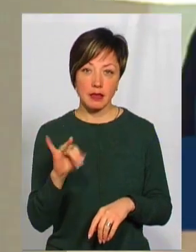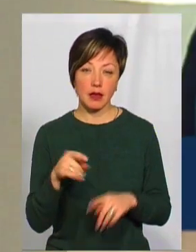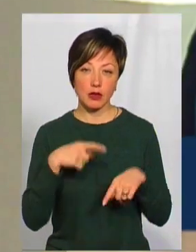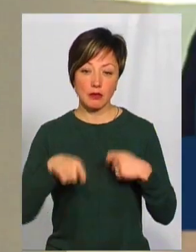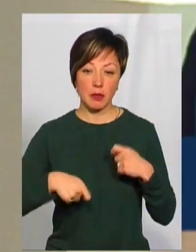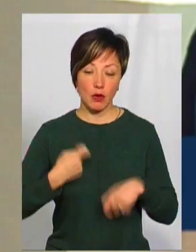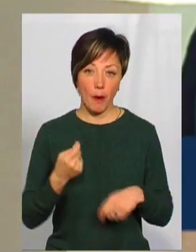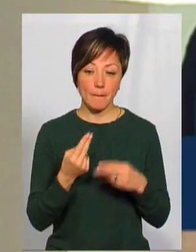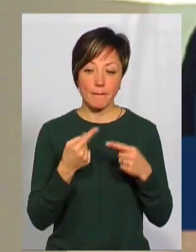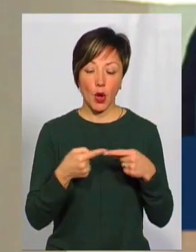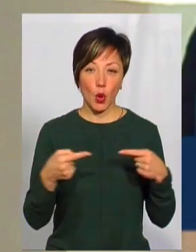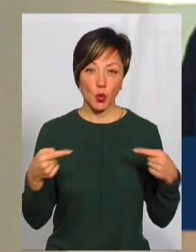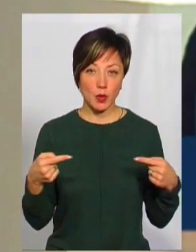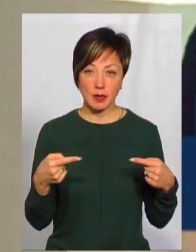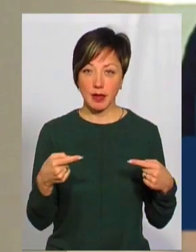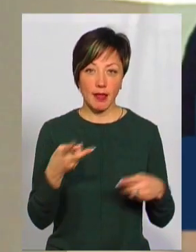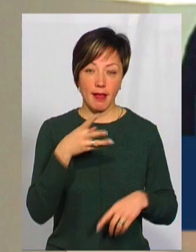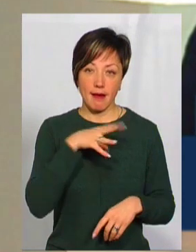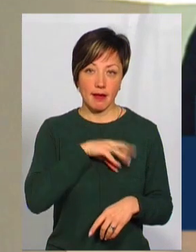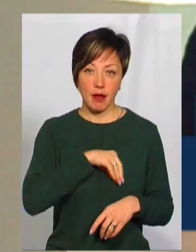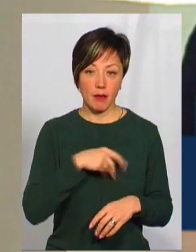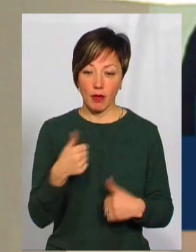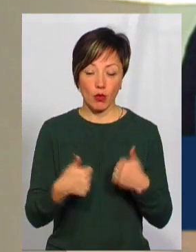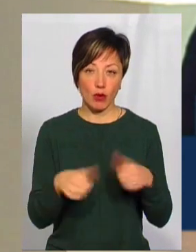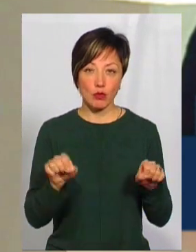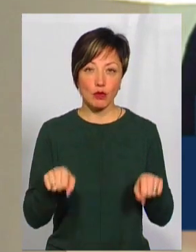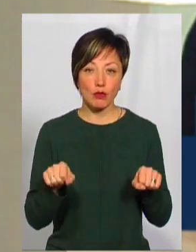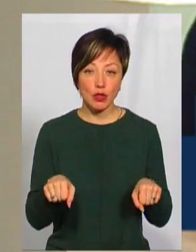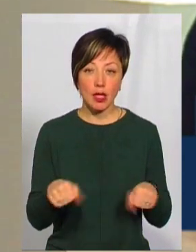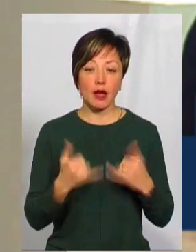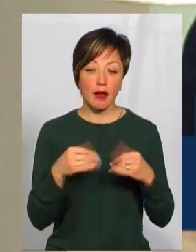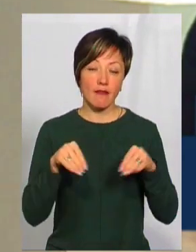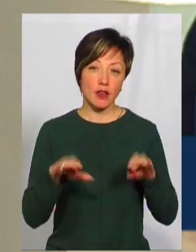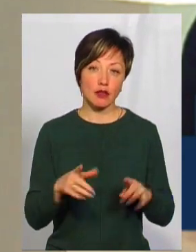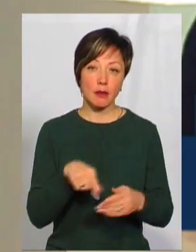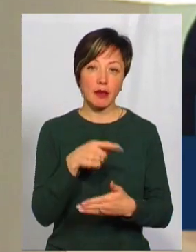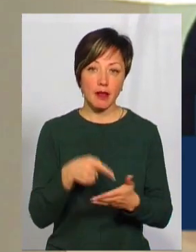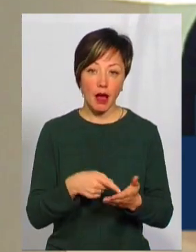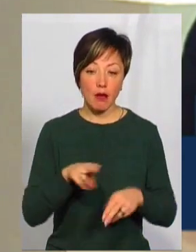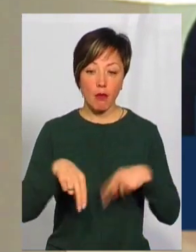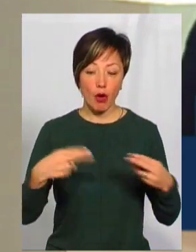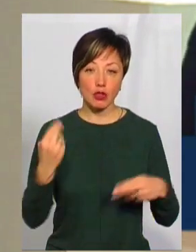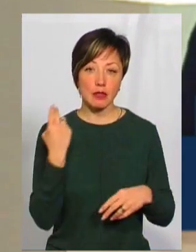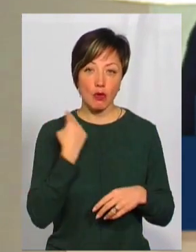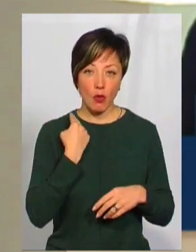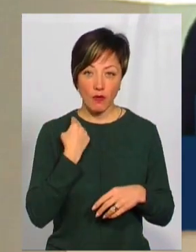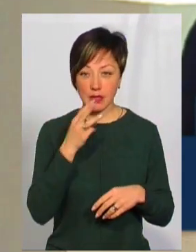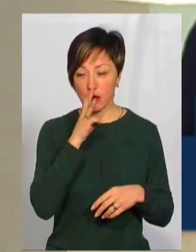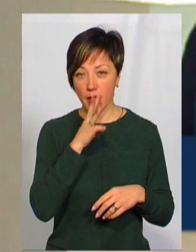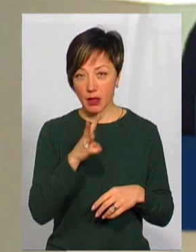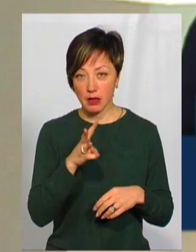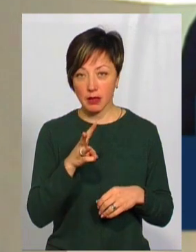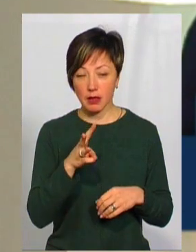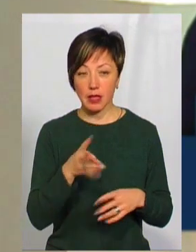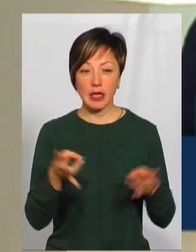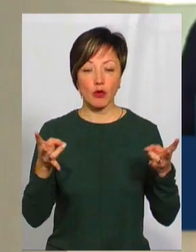цитую, а продукція підприємства нерентабельна та неконкурентно спроможна, то для вирішення питання погашення заборгованості і заробітної